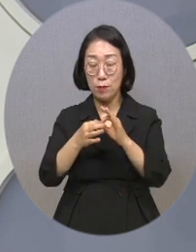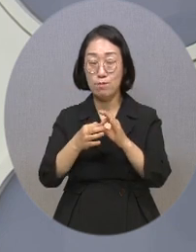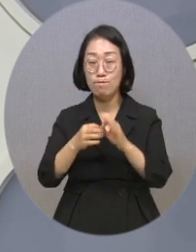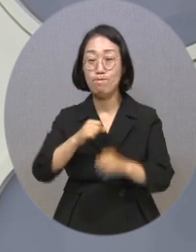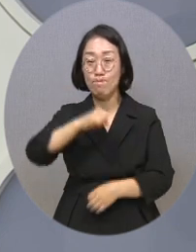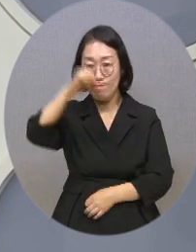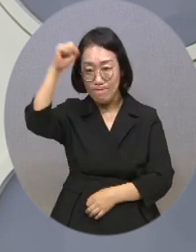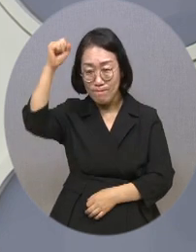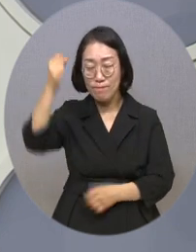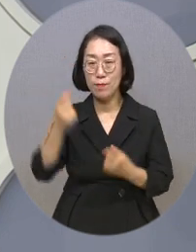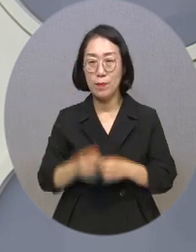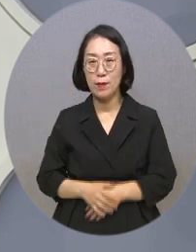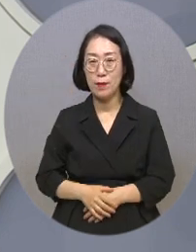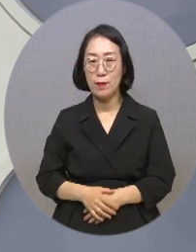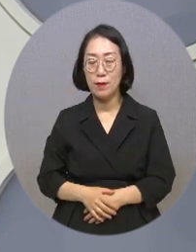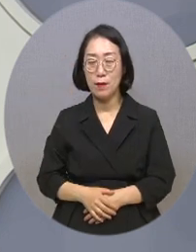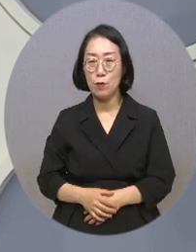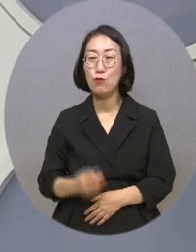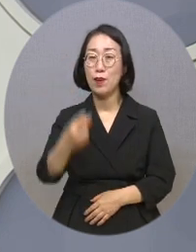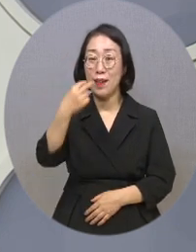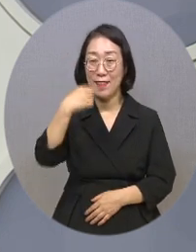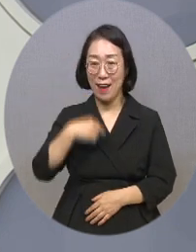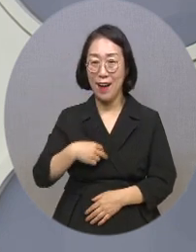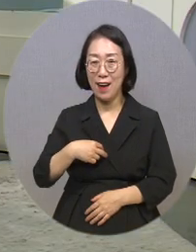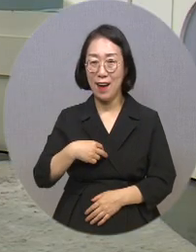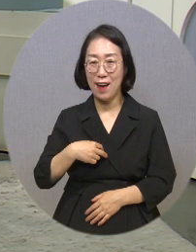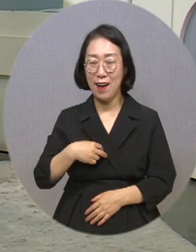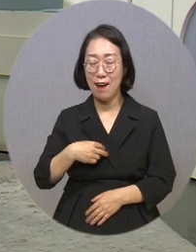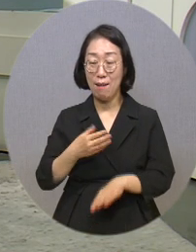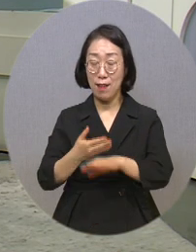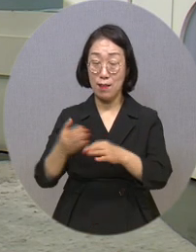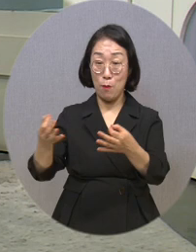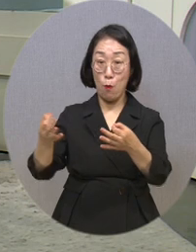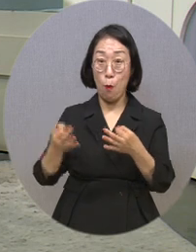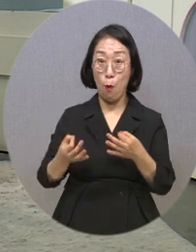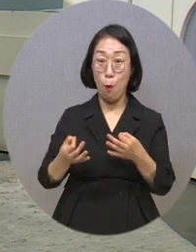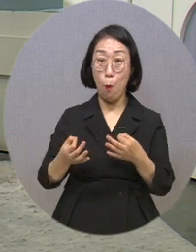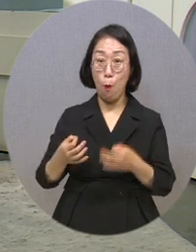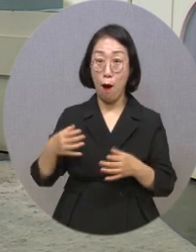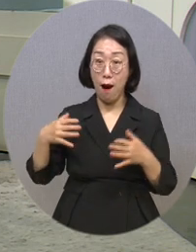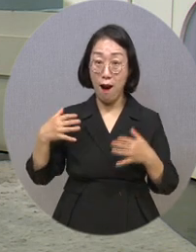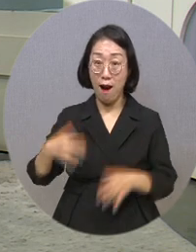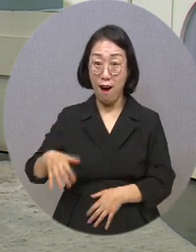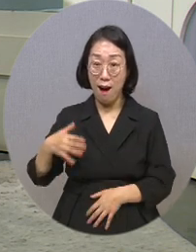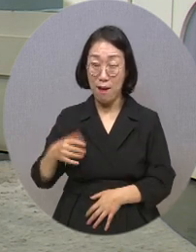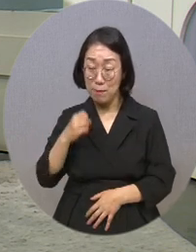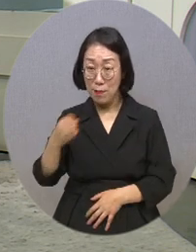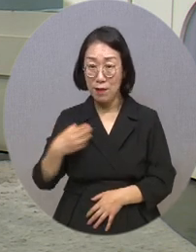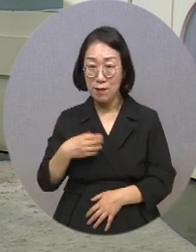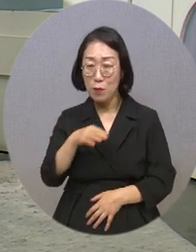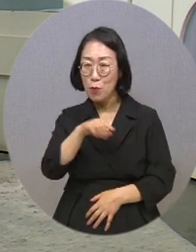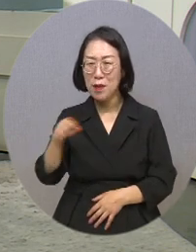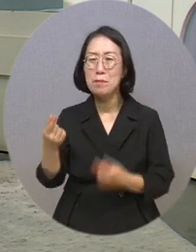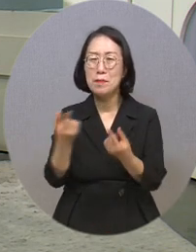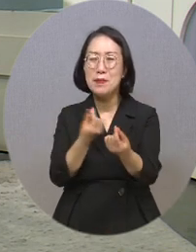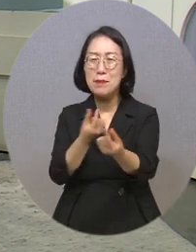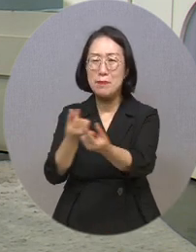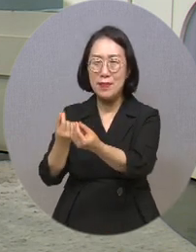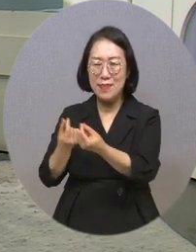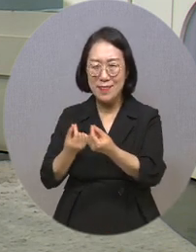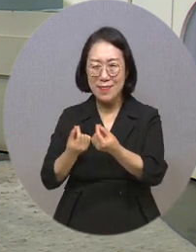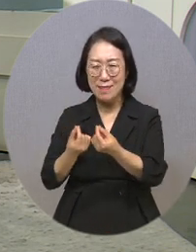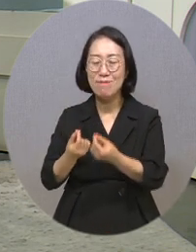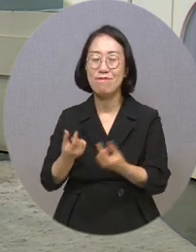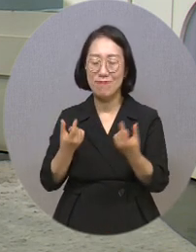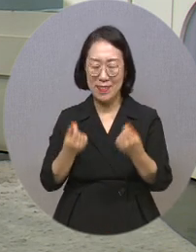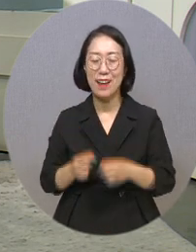그래서 말로는 두 개 다 돼서 뭐 남들은 뭐 아, 굉장하다 그러는데 굉장한 건 없고 비슷한 그런 정도입니다.